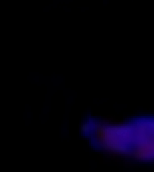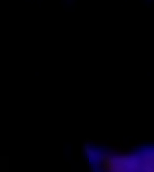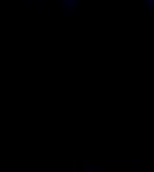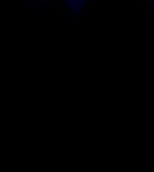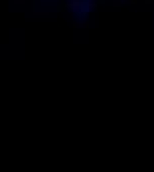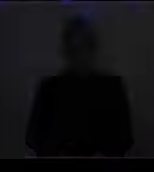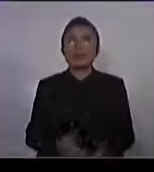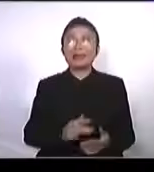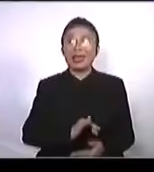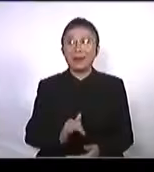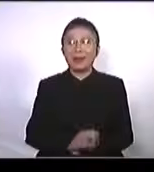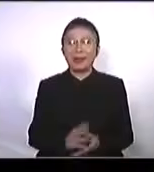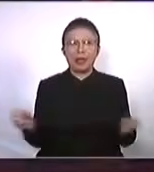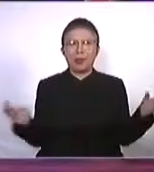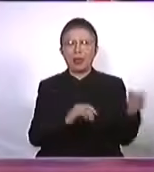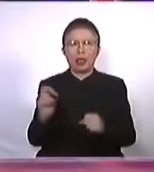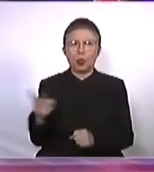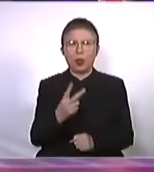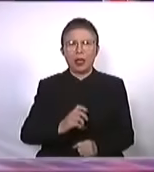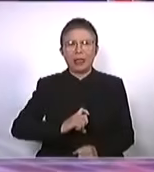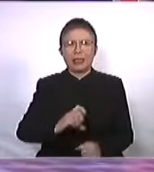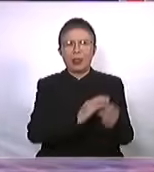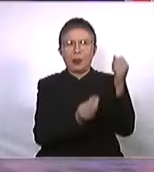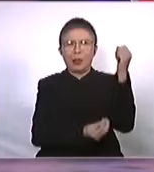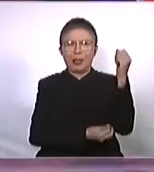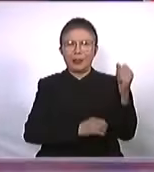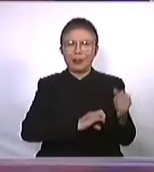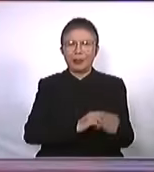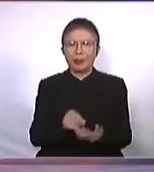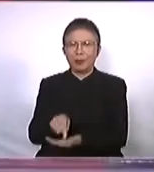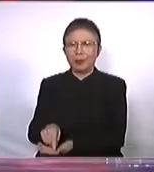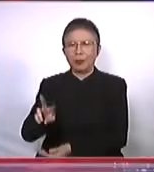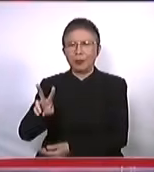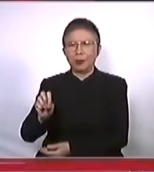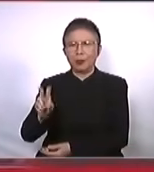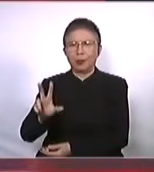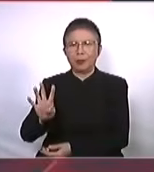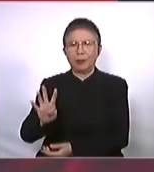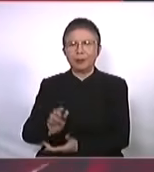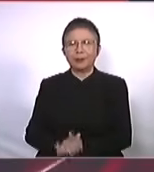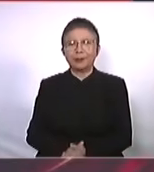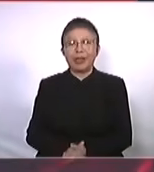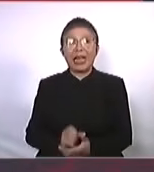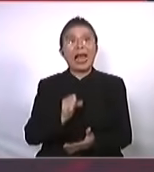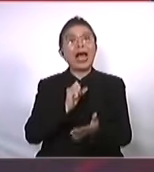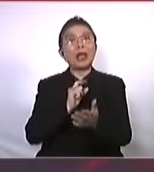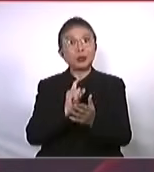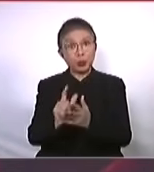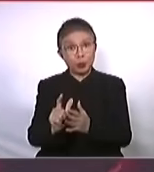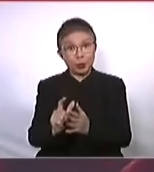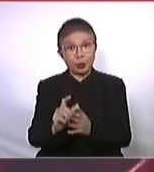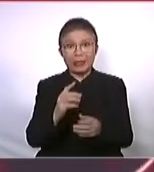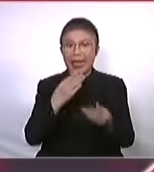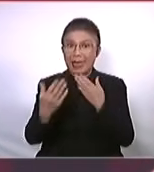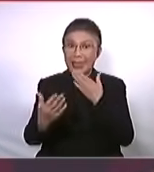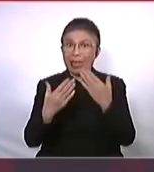anda kembali bersama kami di debat kedua calon wakil presiden Pemilu 2024 kita akan lanjutkan segmen